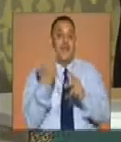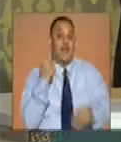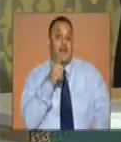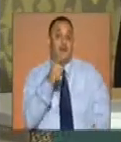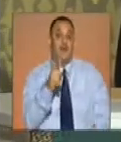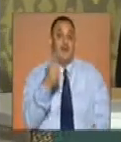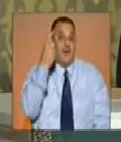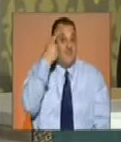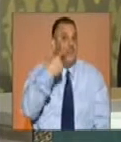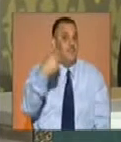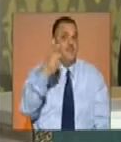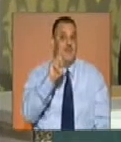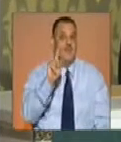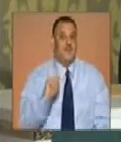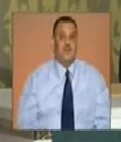ولا ما فهمت الجواب؟